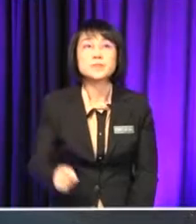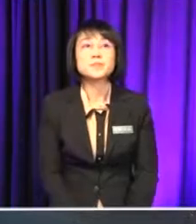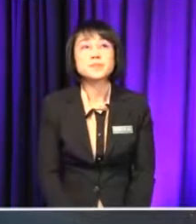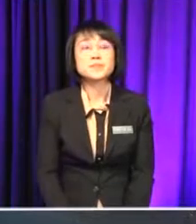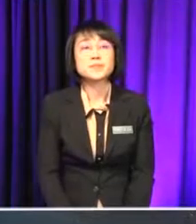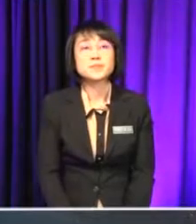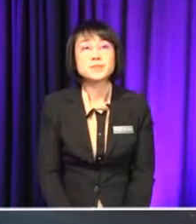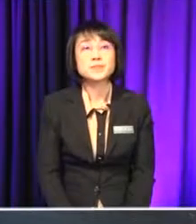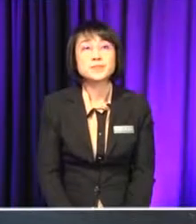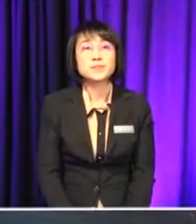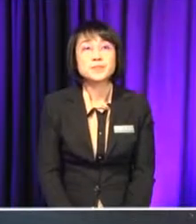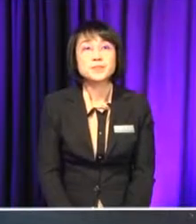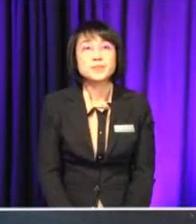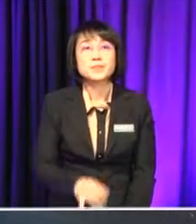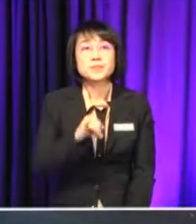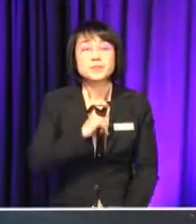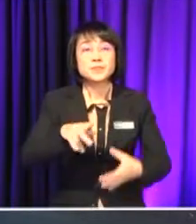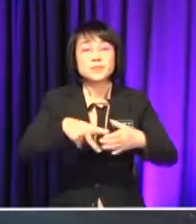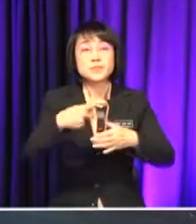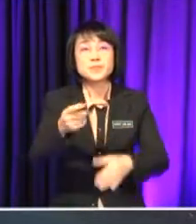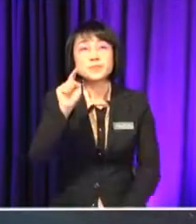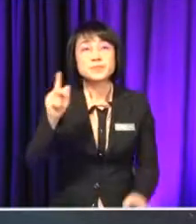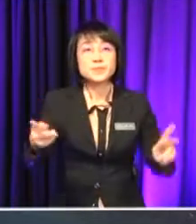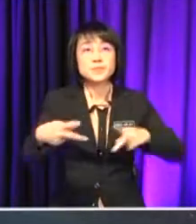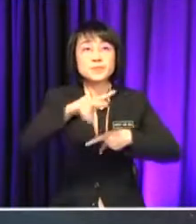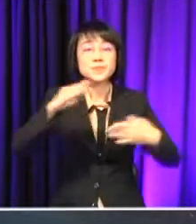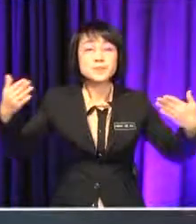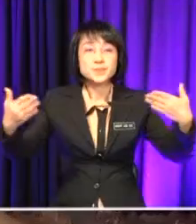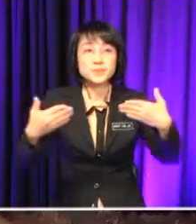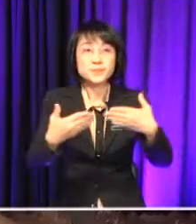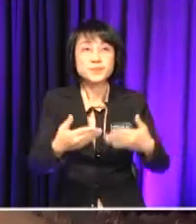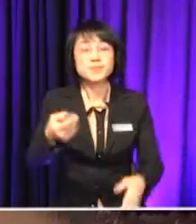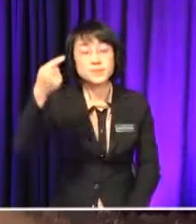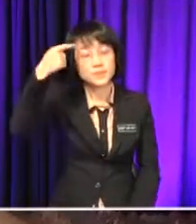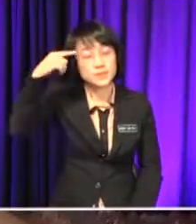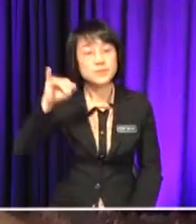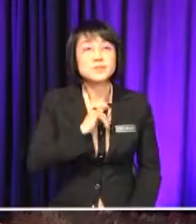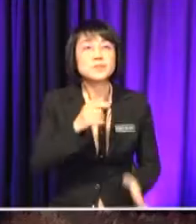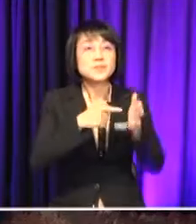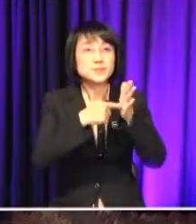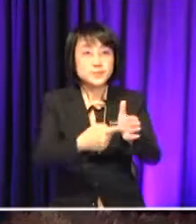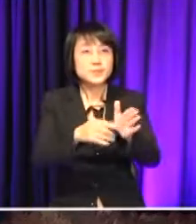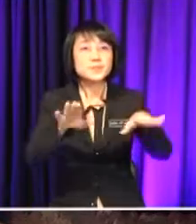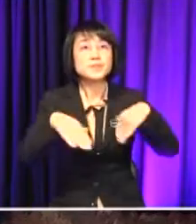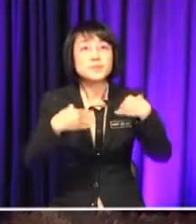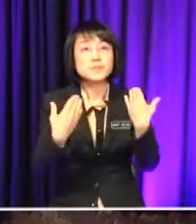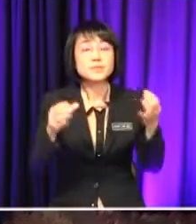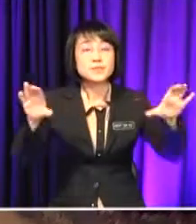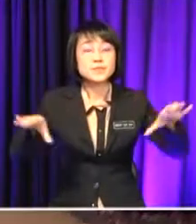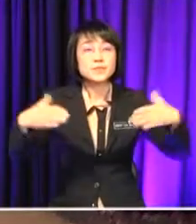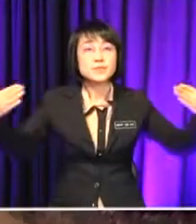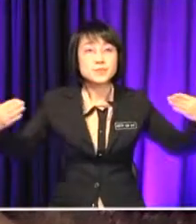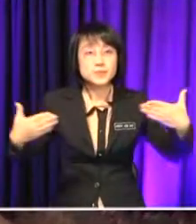saya sudah keluarkan satu kotak penyambungan untuk saya tunjukkan bagaimana untuk membuat